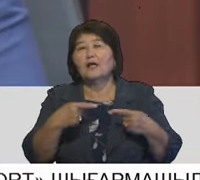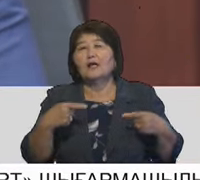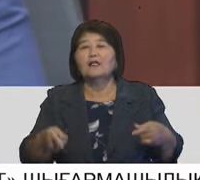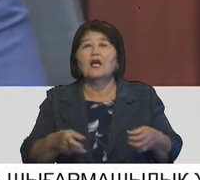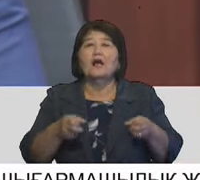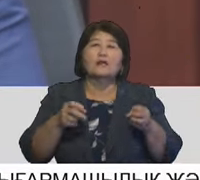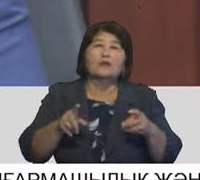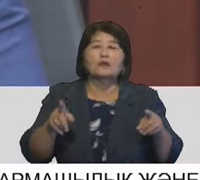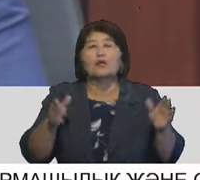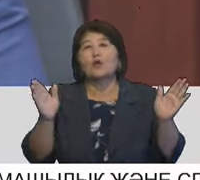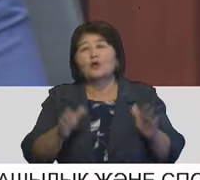төмендетуге өз үлесін өз деңгейінде қосады деп есептейміз. Жұмысыңызға сәттілік тілейміз, Дәулет Сүлейменұлы.